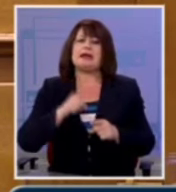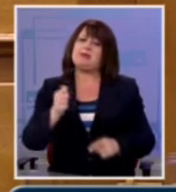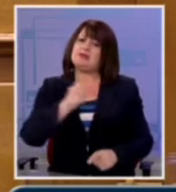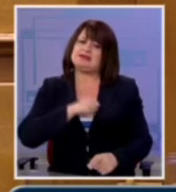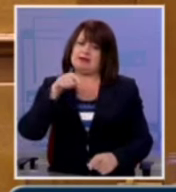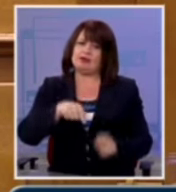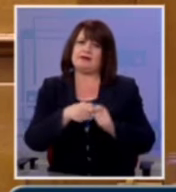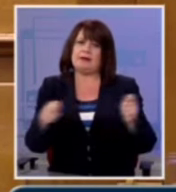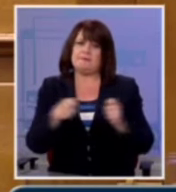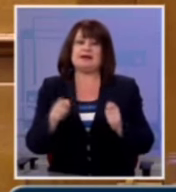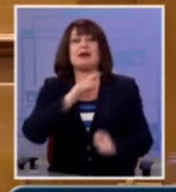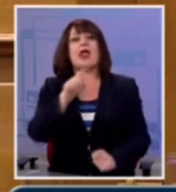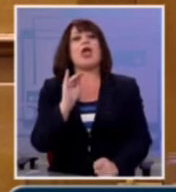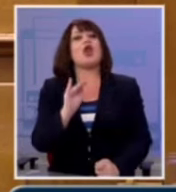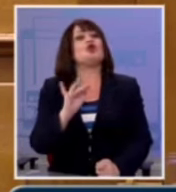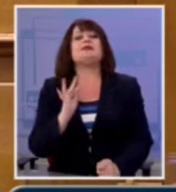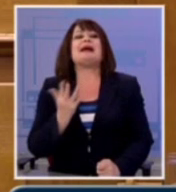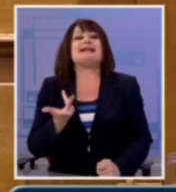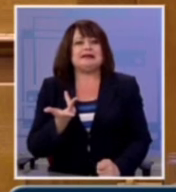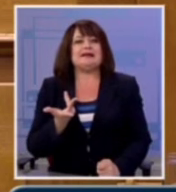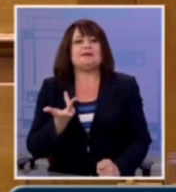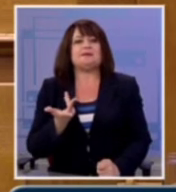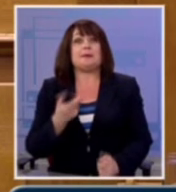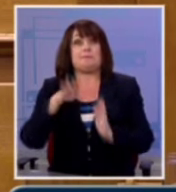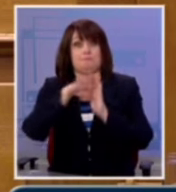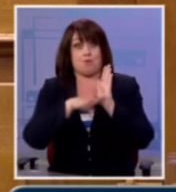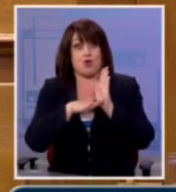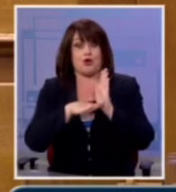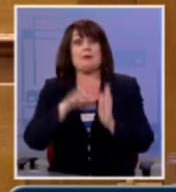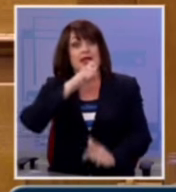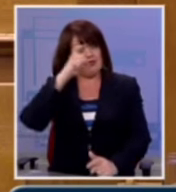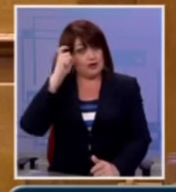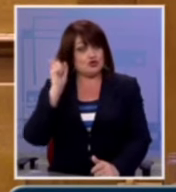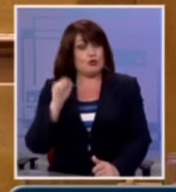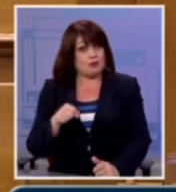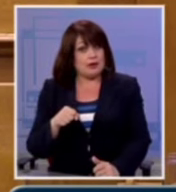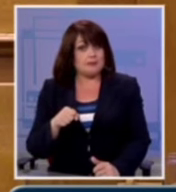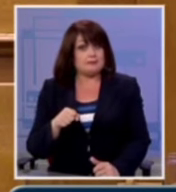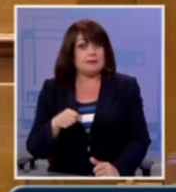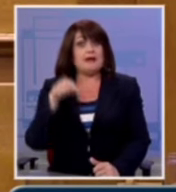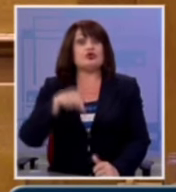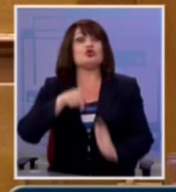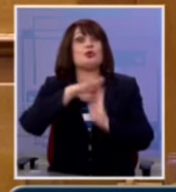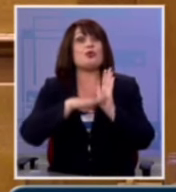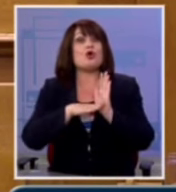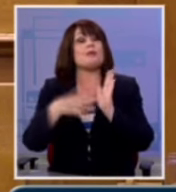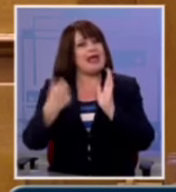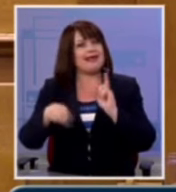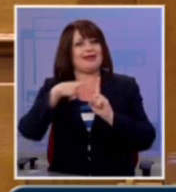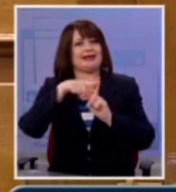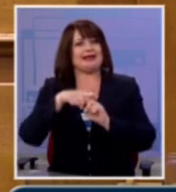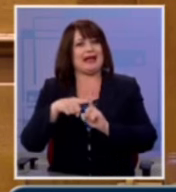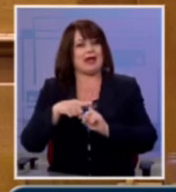συμμερίζονται. Το ερώτημα παραμένει, είναι ένα πρόγραμμα το οποίο είναι δύσκολο, το οποίο όμως έχει θετικά